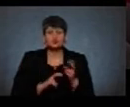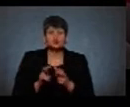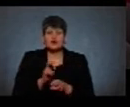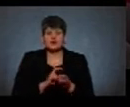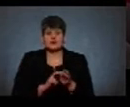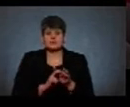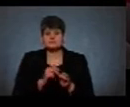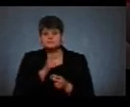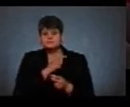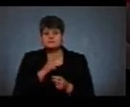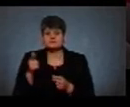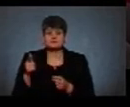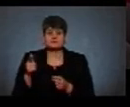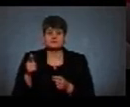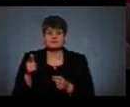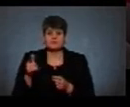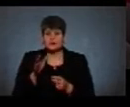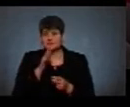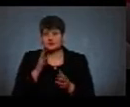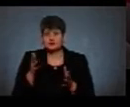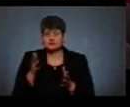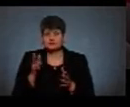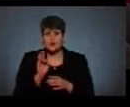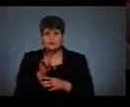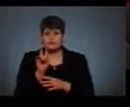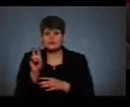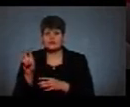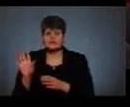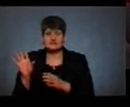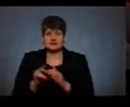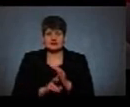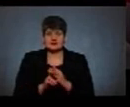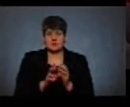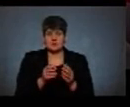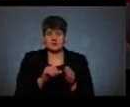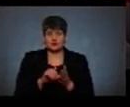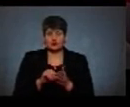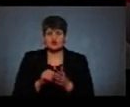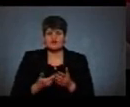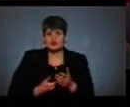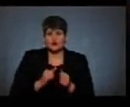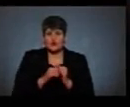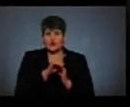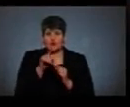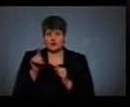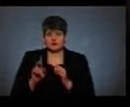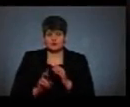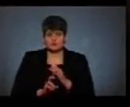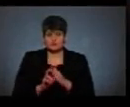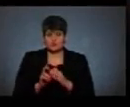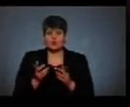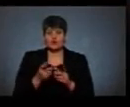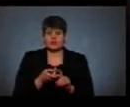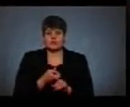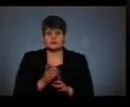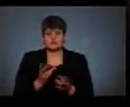навіть протягом певного часу, обійти всі храми, десь приймати участь в житті кожної громади, до якої громади вона повинна належати.